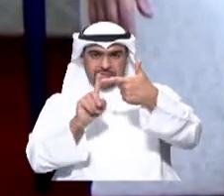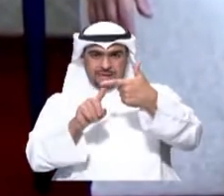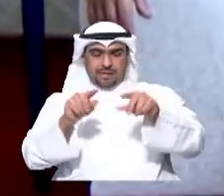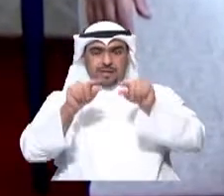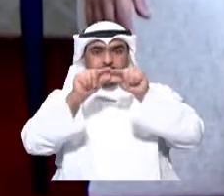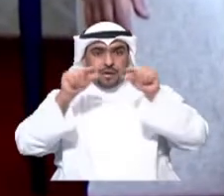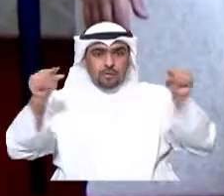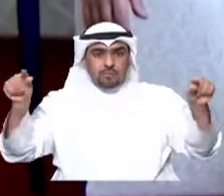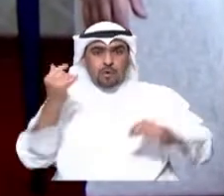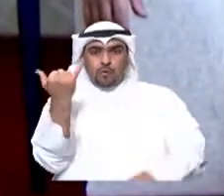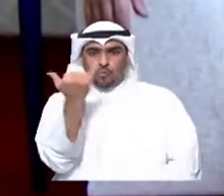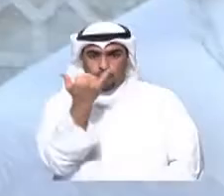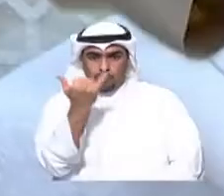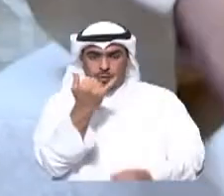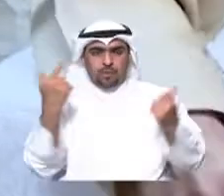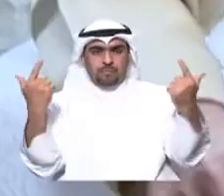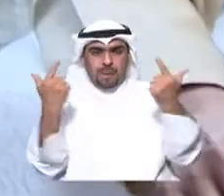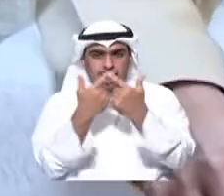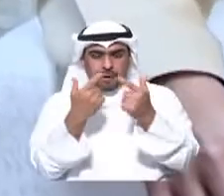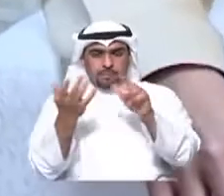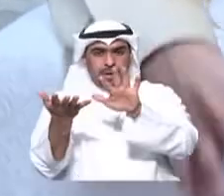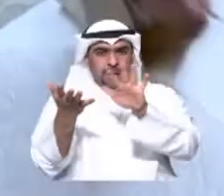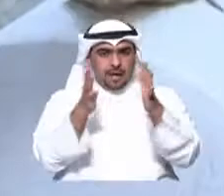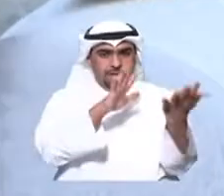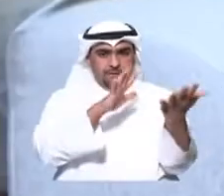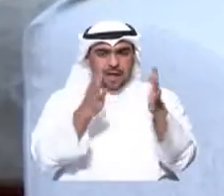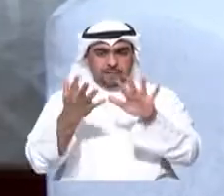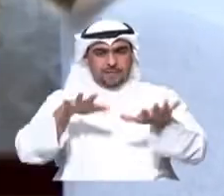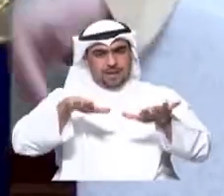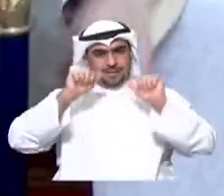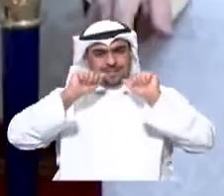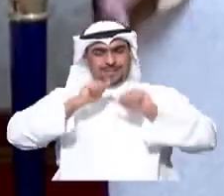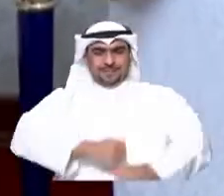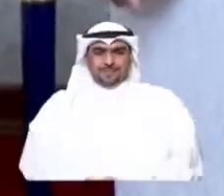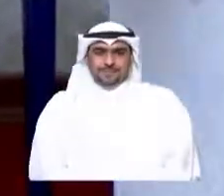الإقليمية والدولية وآخر التطورات التي تشهدها المنطقة.